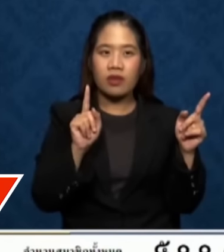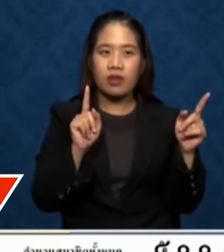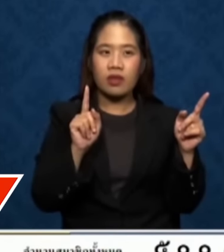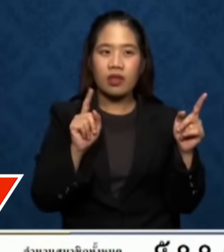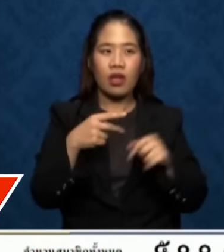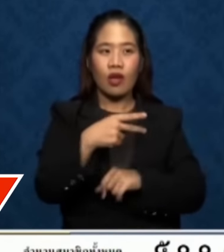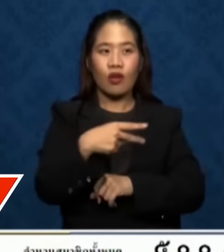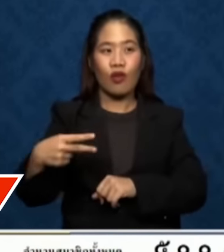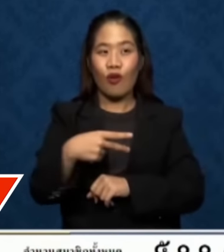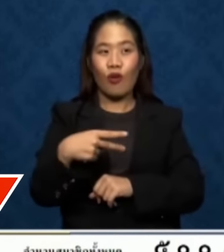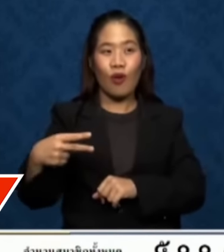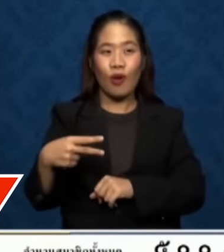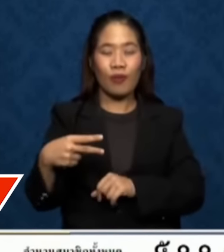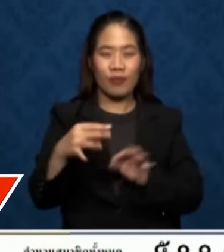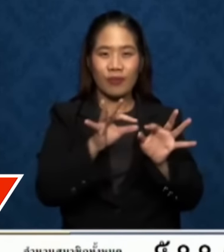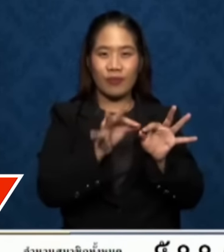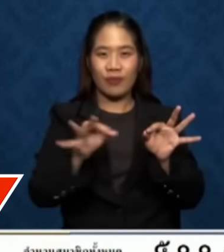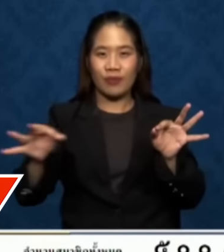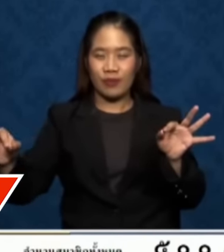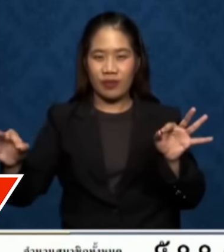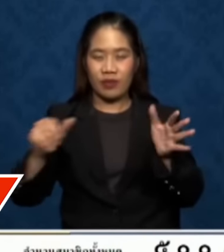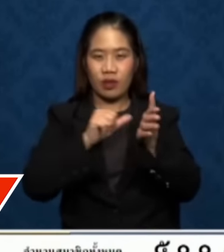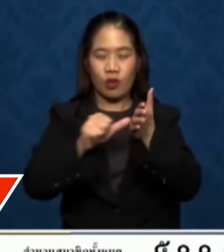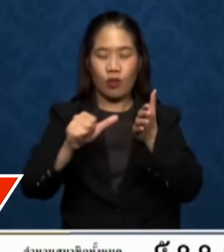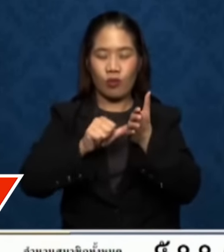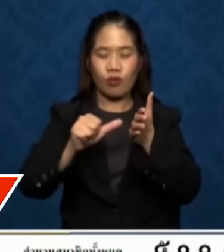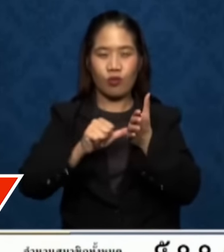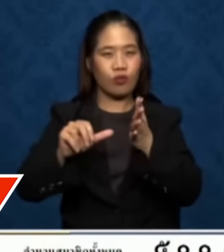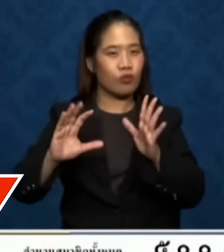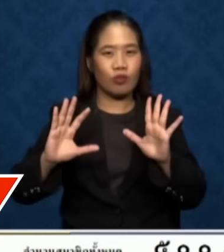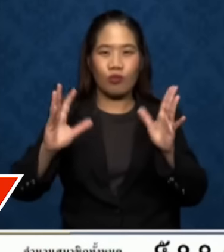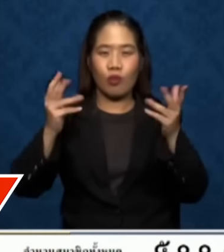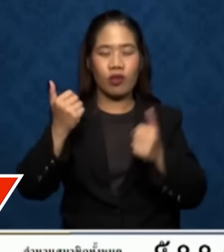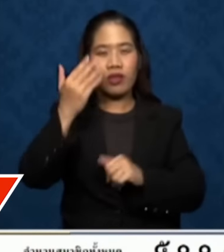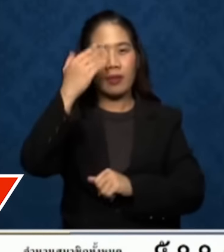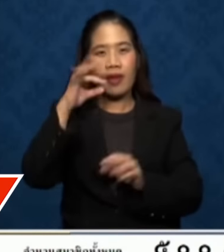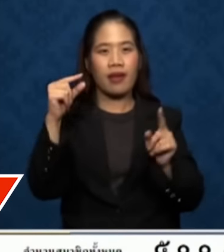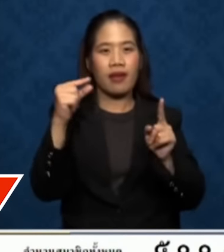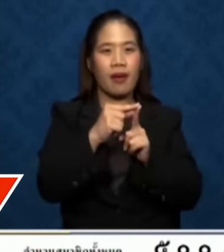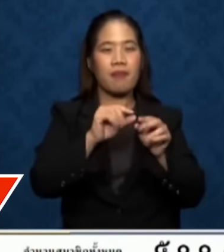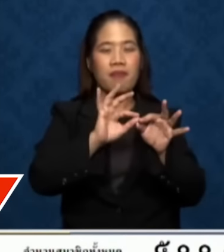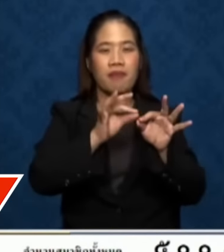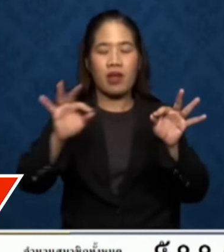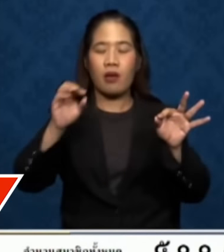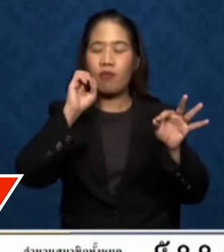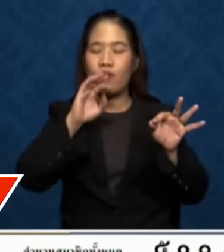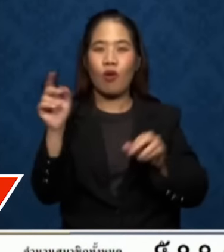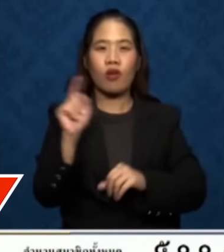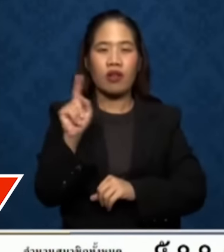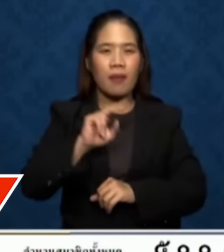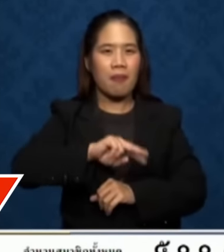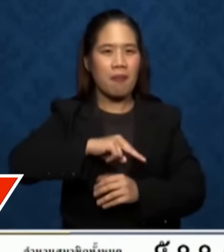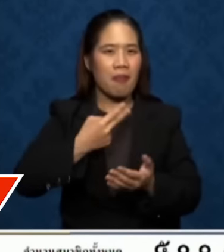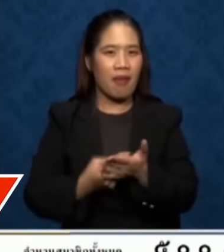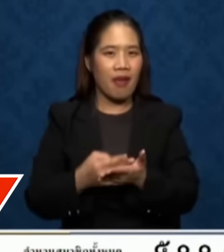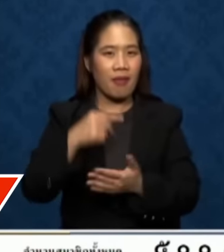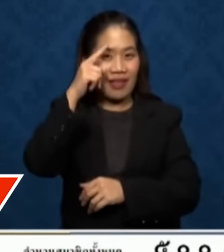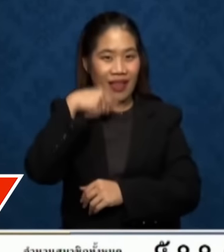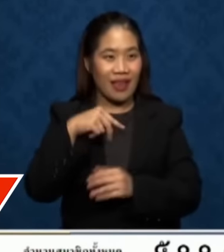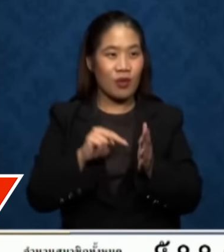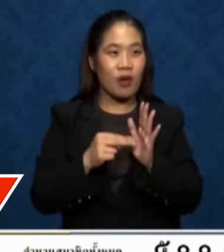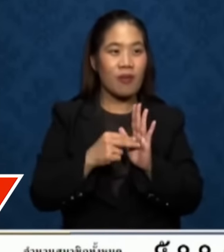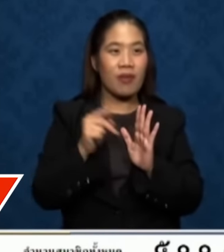ข้อความคำบรรยายเดิมของนิตยสารเขาออกทั้งหมดค่ะซึ่งคำบรรยายเดิมเนี่ยเขาระบุแปลเป็นไทยแล้วนะคะระบุ